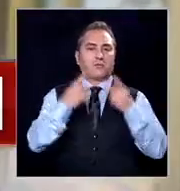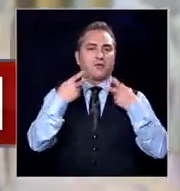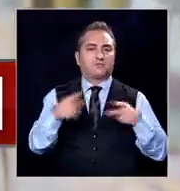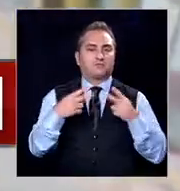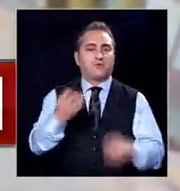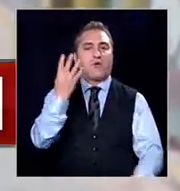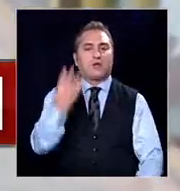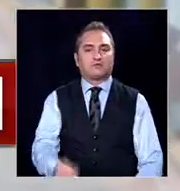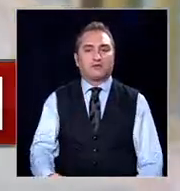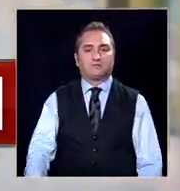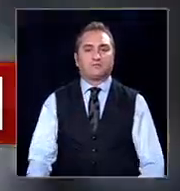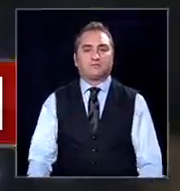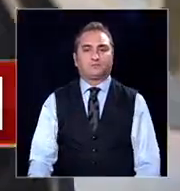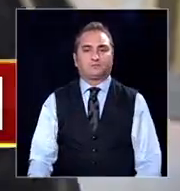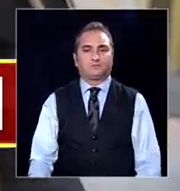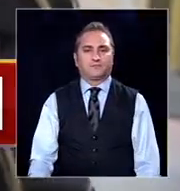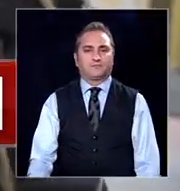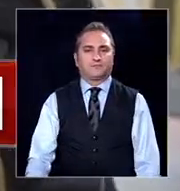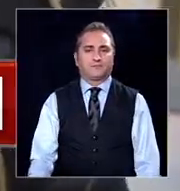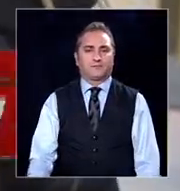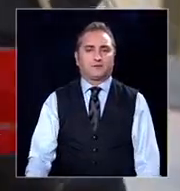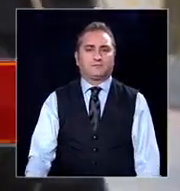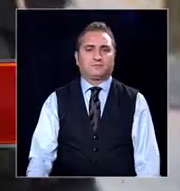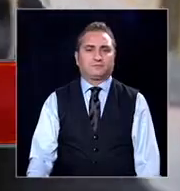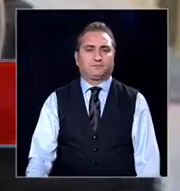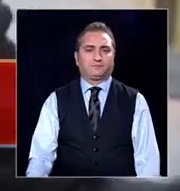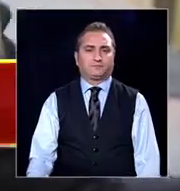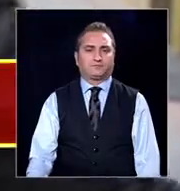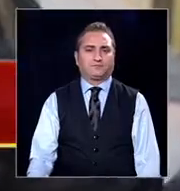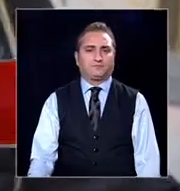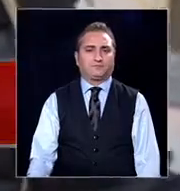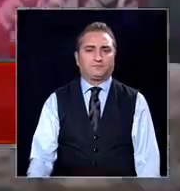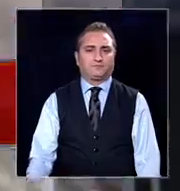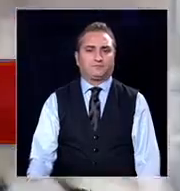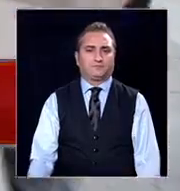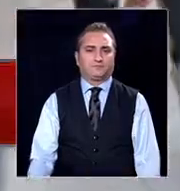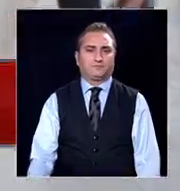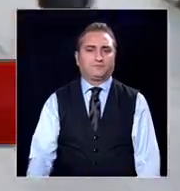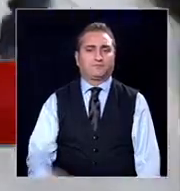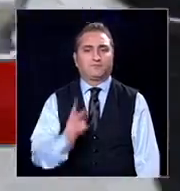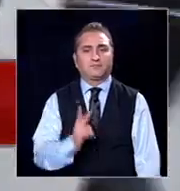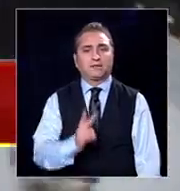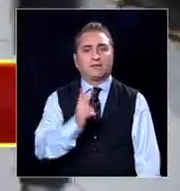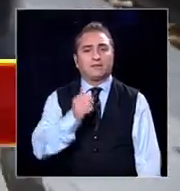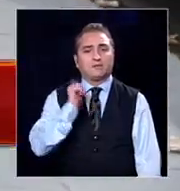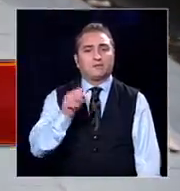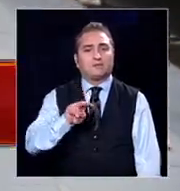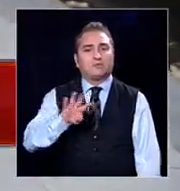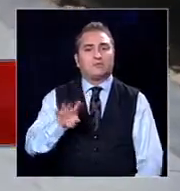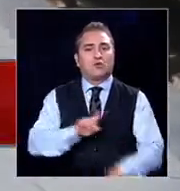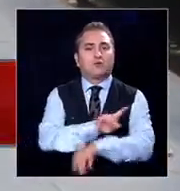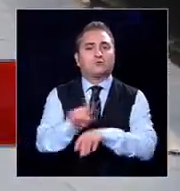insanlar, yine bizim Türk insanımız yüz yüze, face off to face diyor bu işe. Bak, onun için dikiliyoruz burada. 7 gün 24 saat